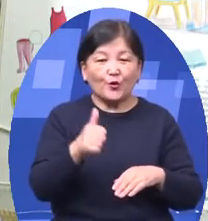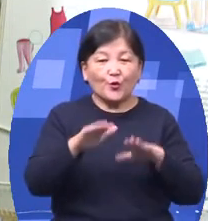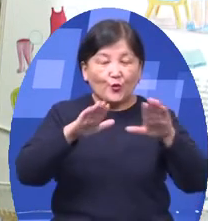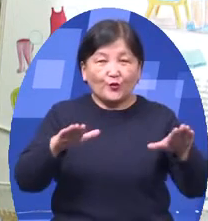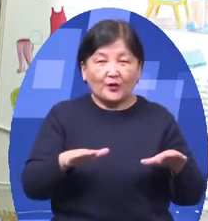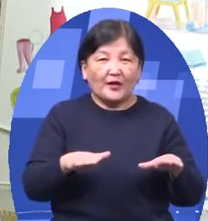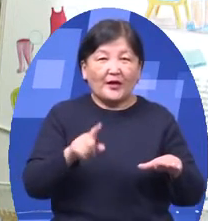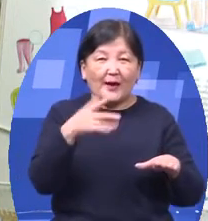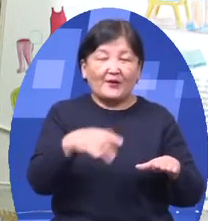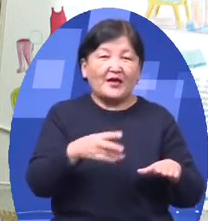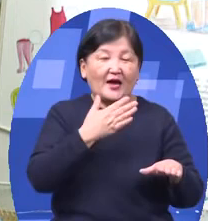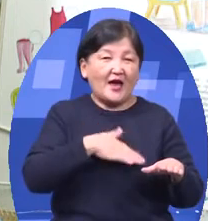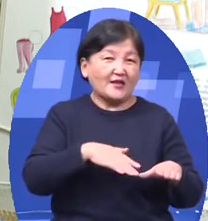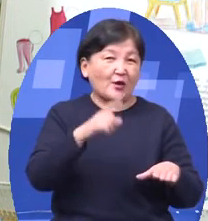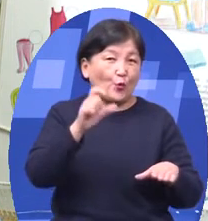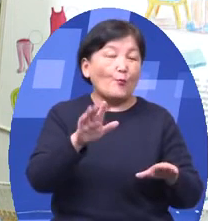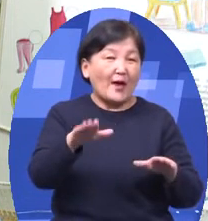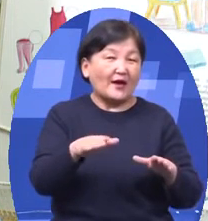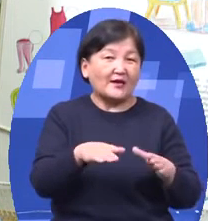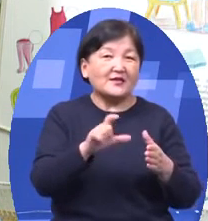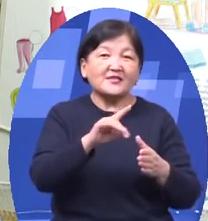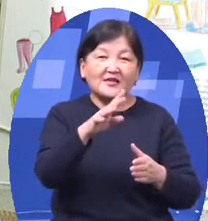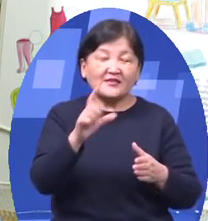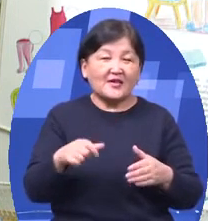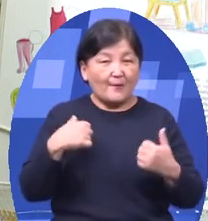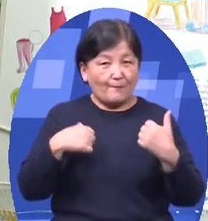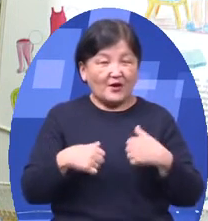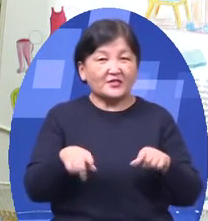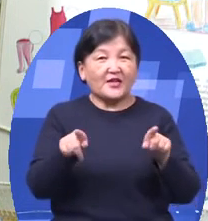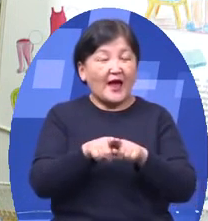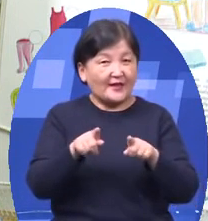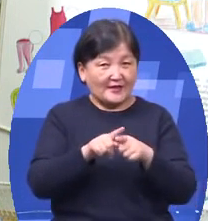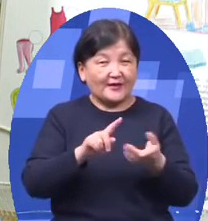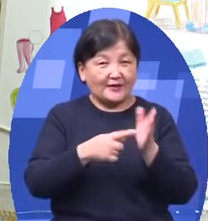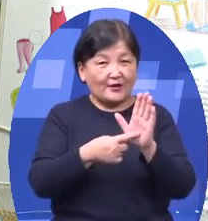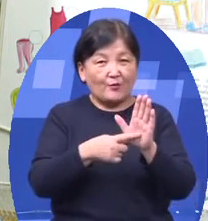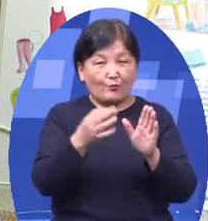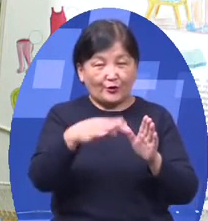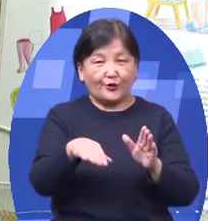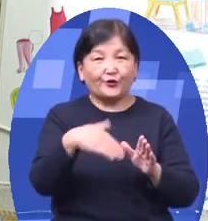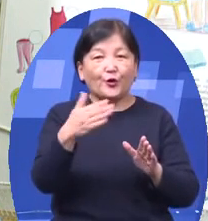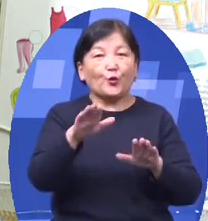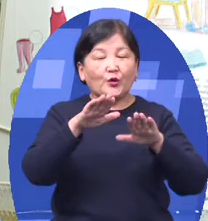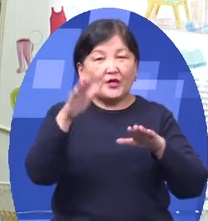бүр хүүхдийнхээ хамгийн хайртай хүмүүсэнд байхын зэрэгцээ өргөлж, багш, үлгэр дуурайлан олж яадаг.